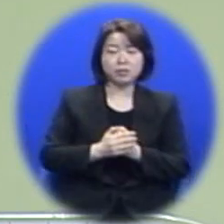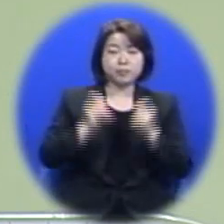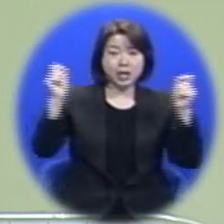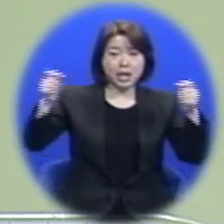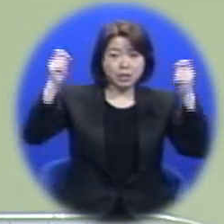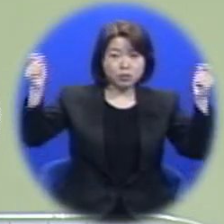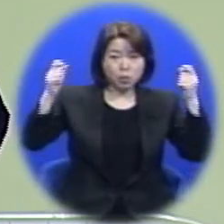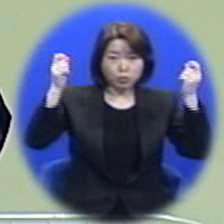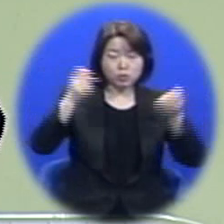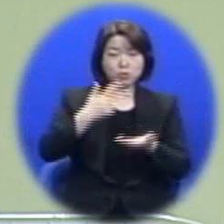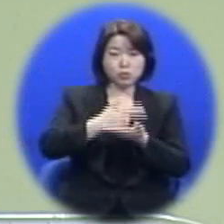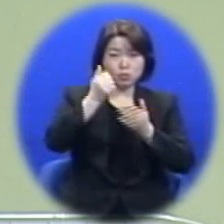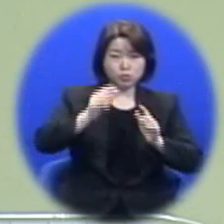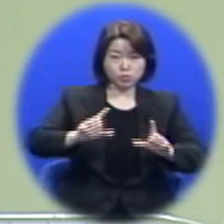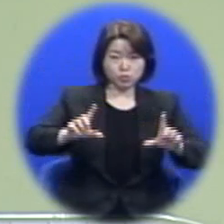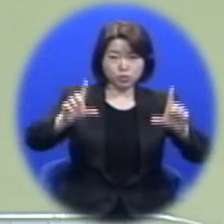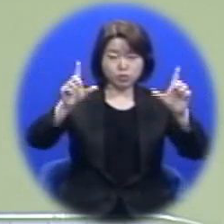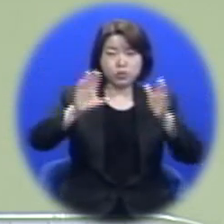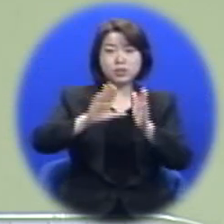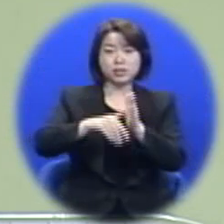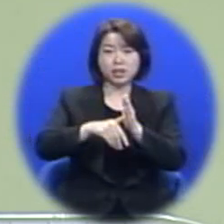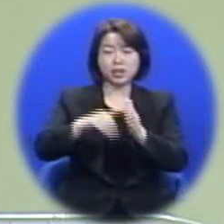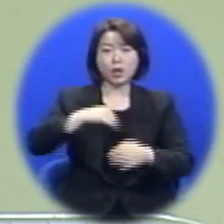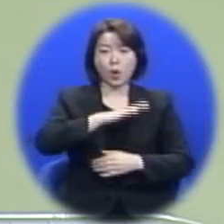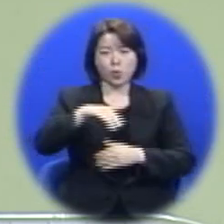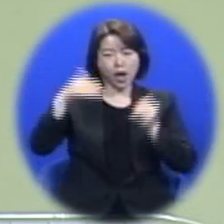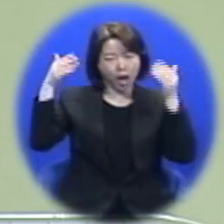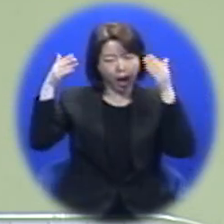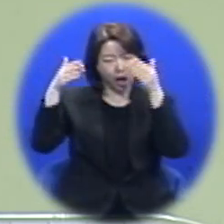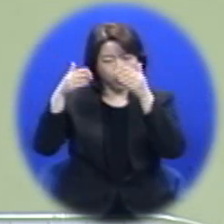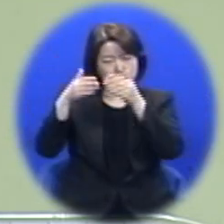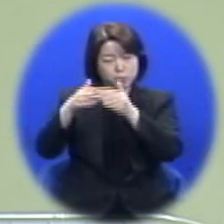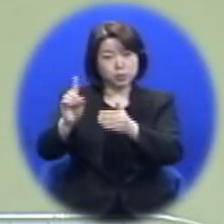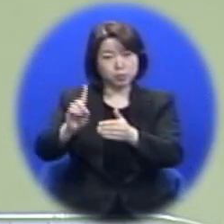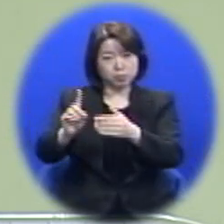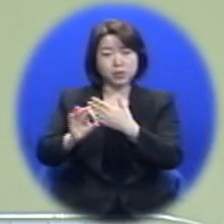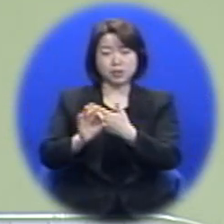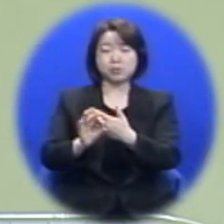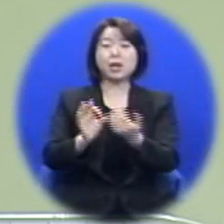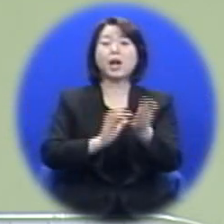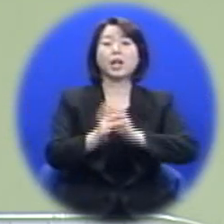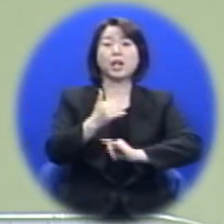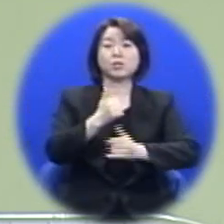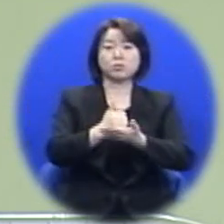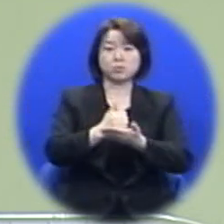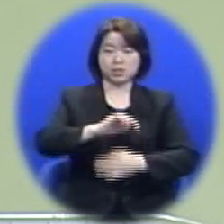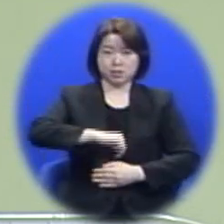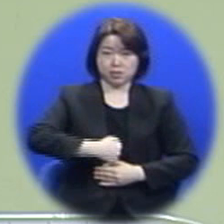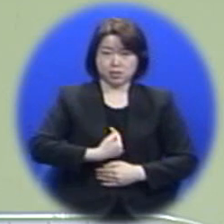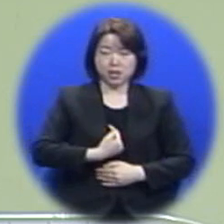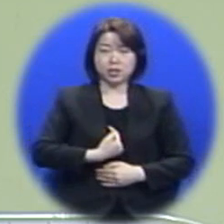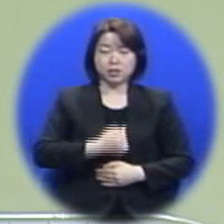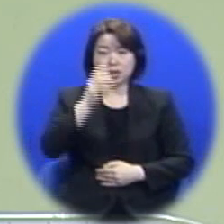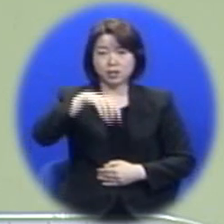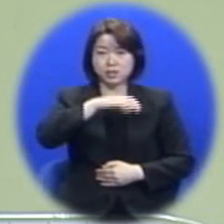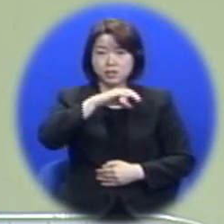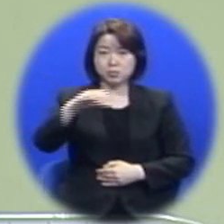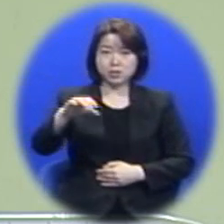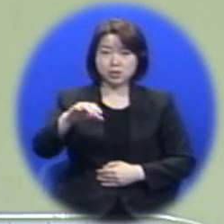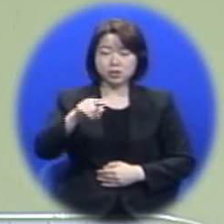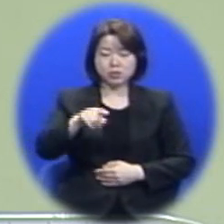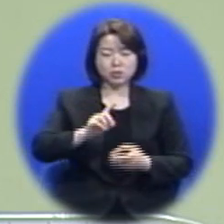주일에 우리가 주목하게 되는 것은 예수님께서 당신이 십자가에서 그렇게 죽으실 것을 년이